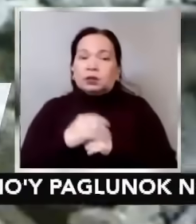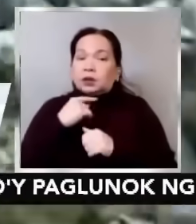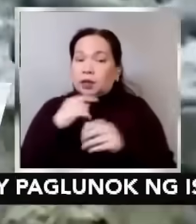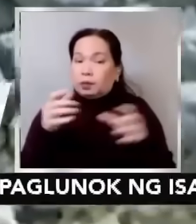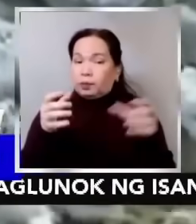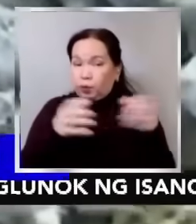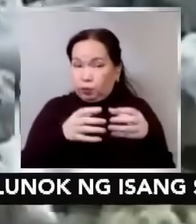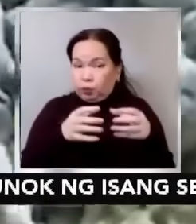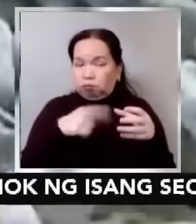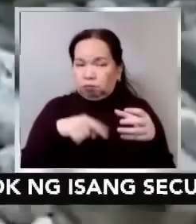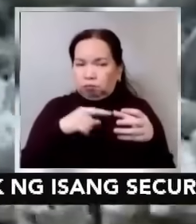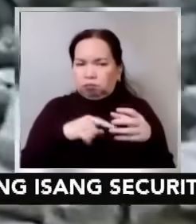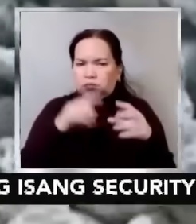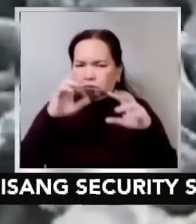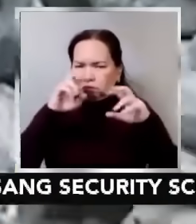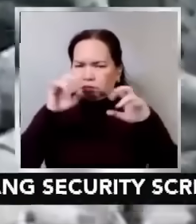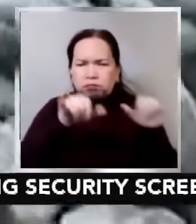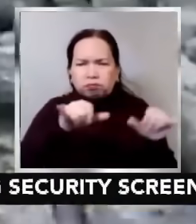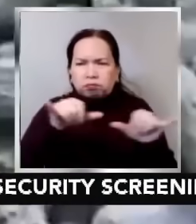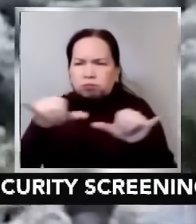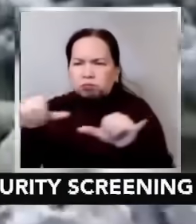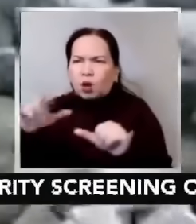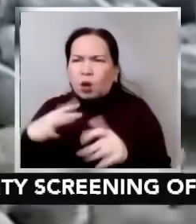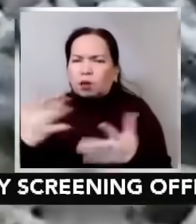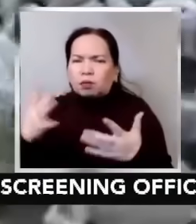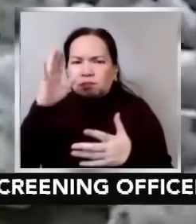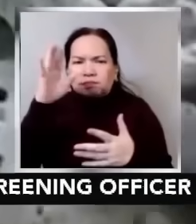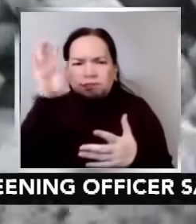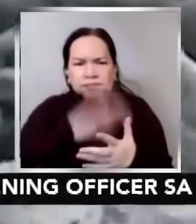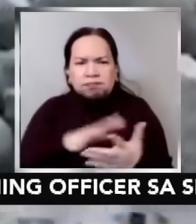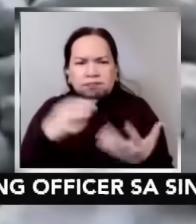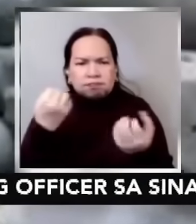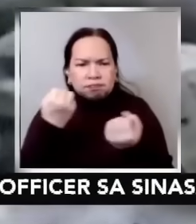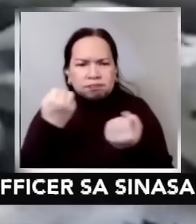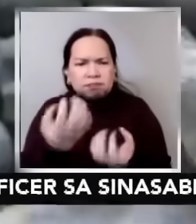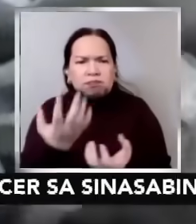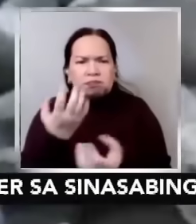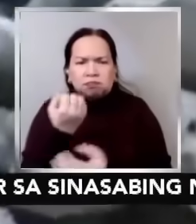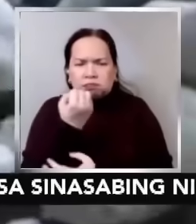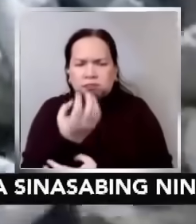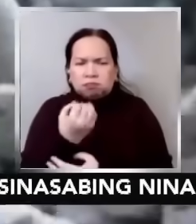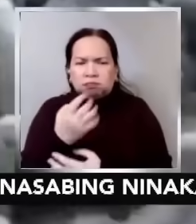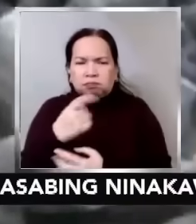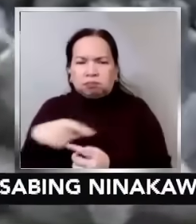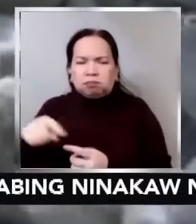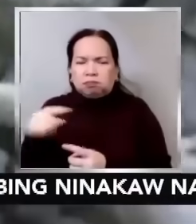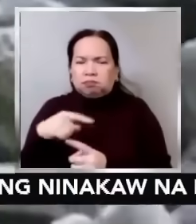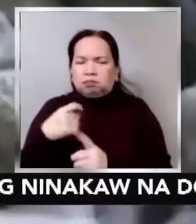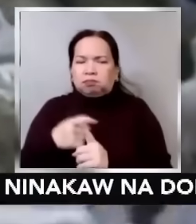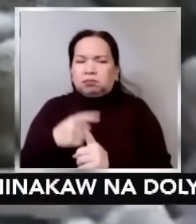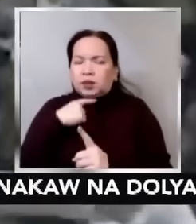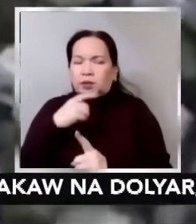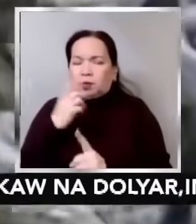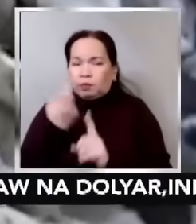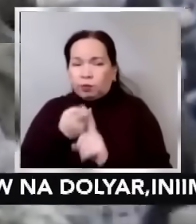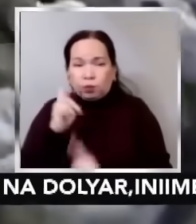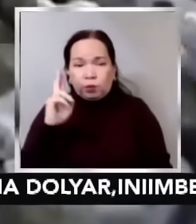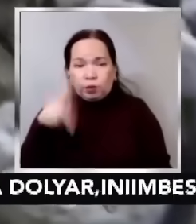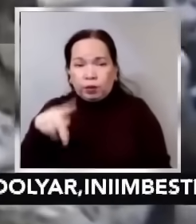ang lawak ng pinsala na nakita ng Coast Guard at Westcom. Ayon sa UPMSI, base sa isang pag-aaral,